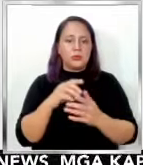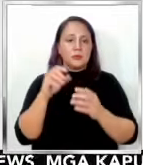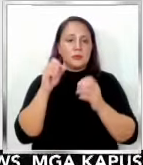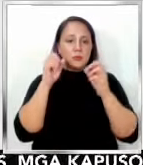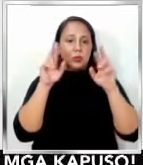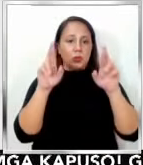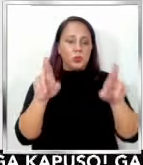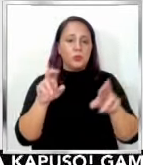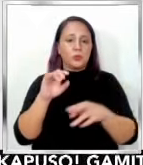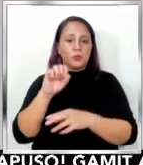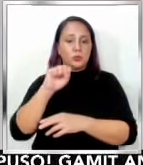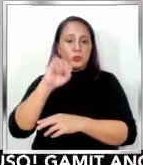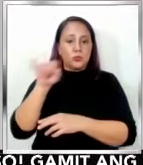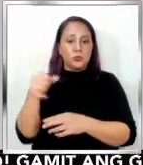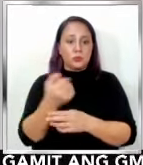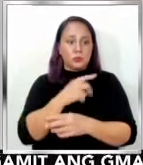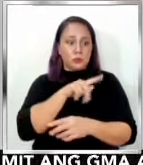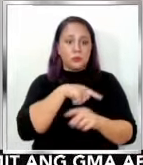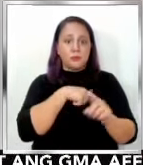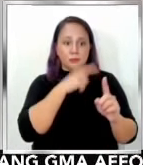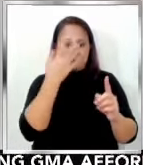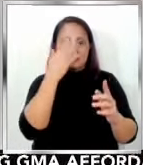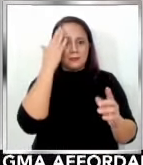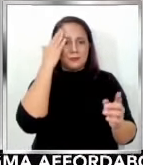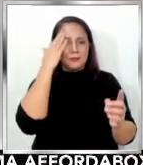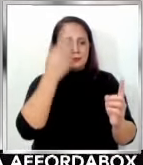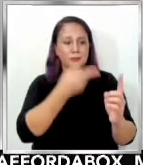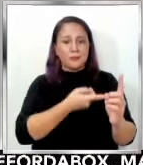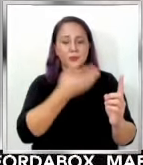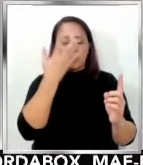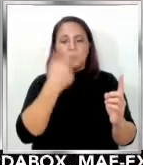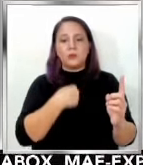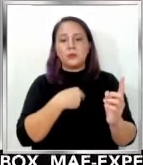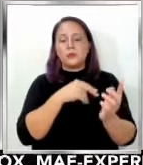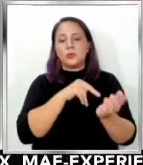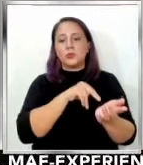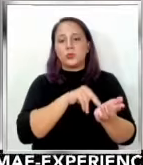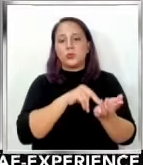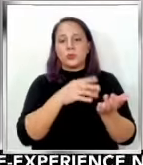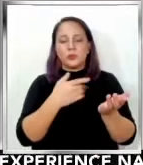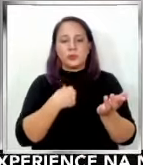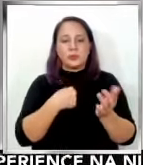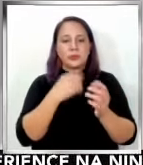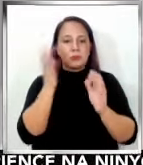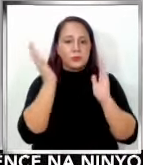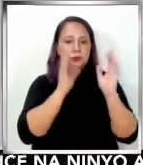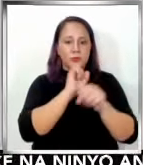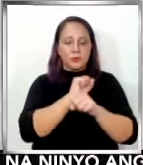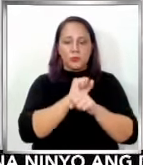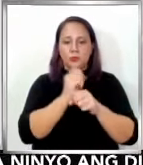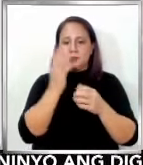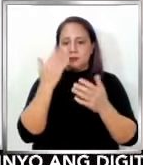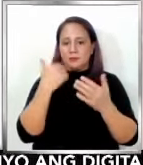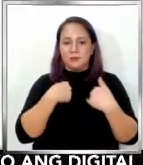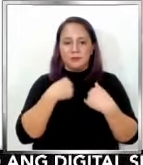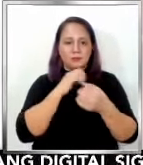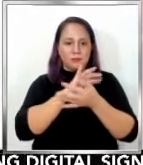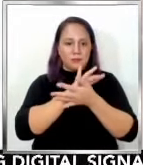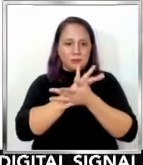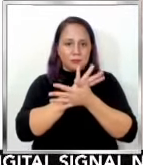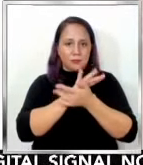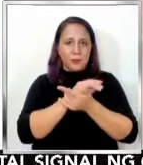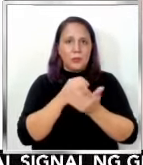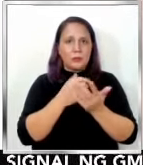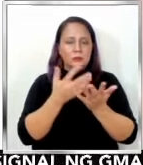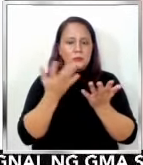na personal na kilala si Maria, isang nurse sa Bayonne Medical Center at frontliner sa kasagsagan ng pandemya. Hindi pa malinaw